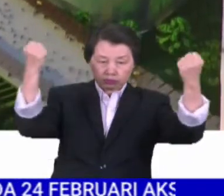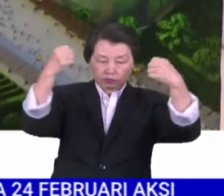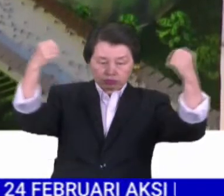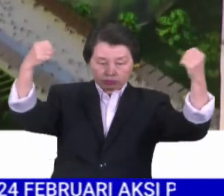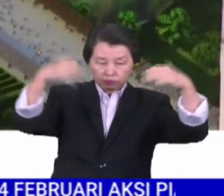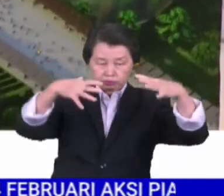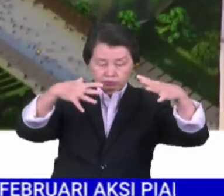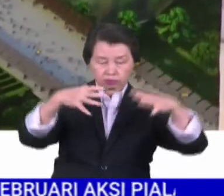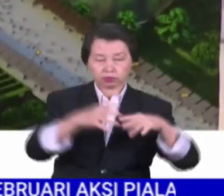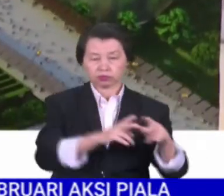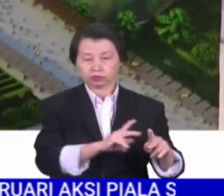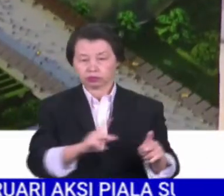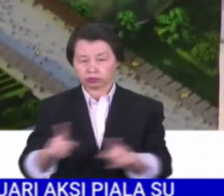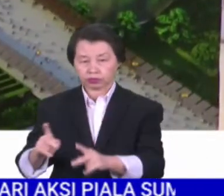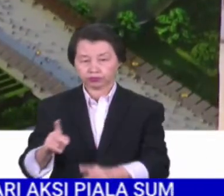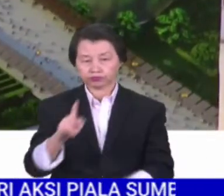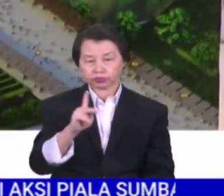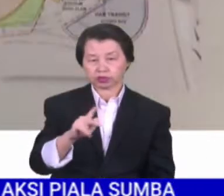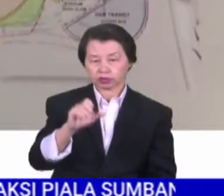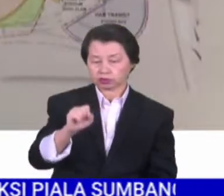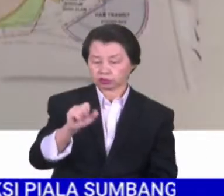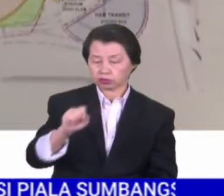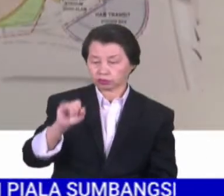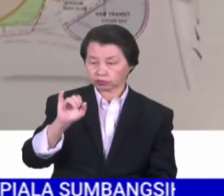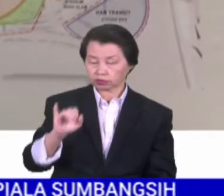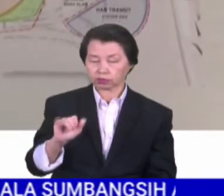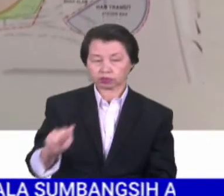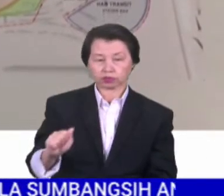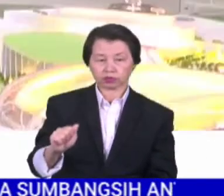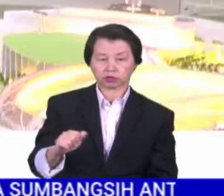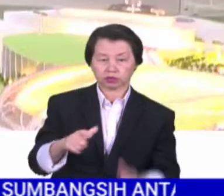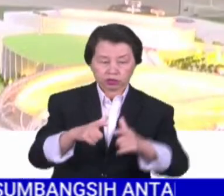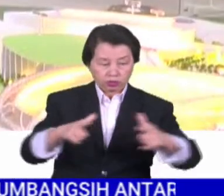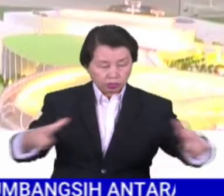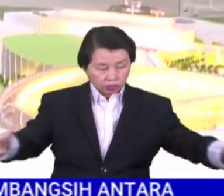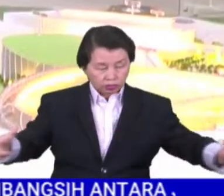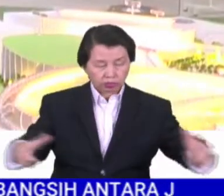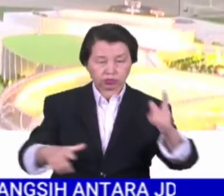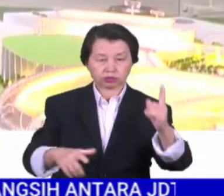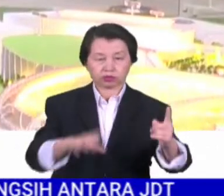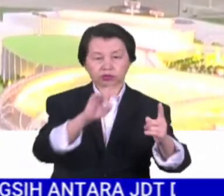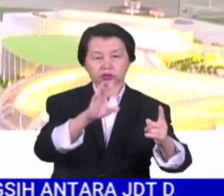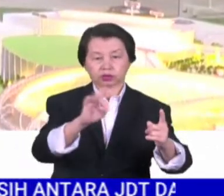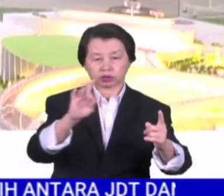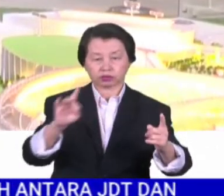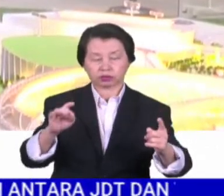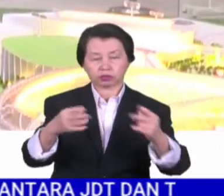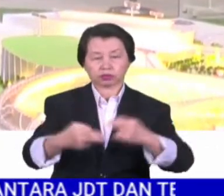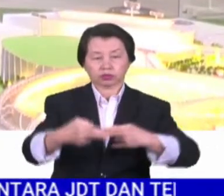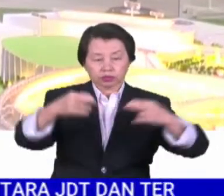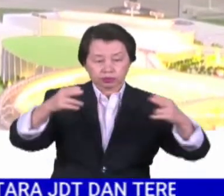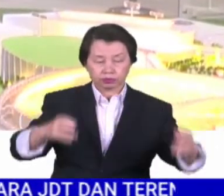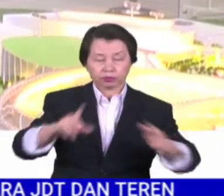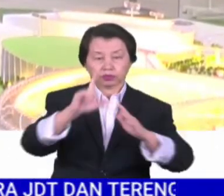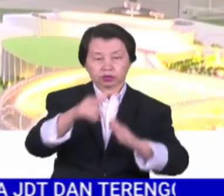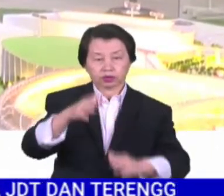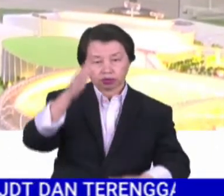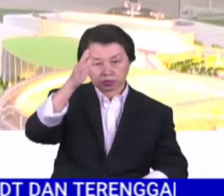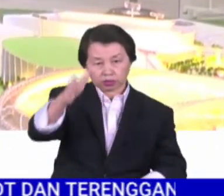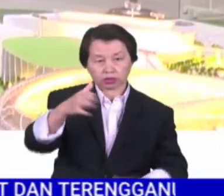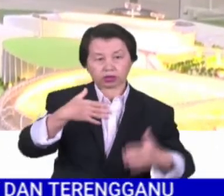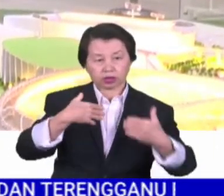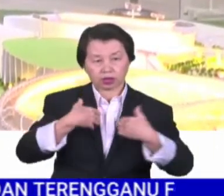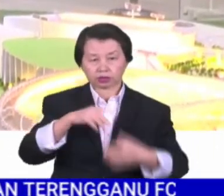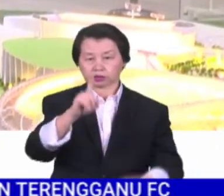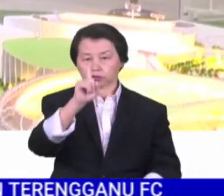cadangan projek pembangunan KSSA yang berkeluasan 188 ekar itu nanti bakal